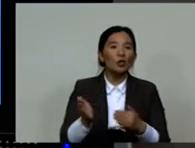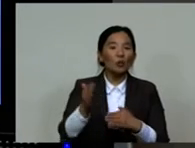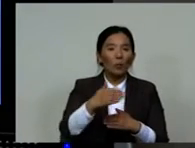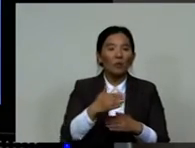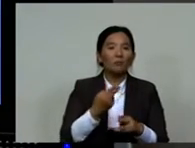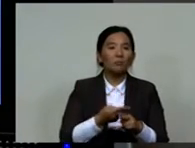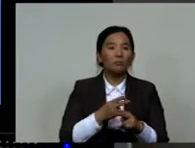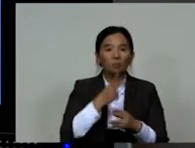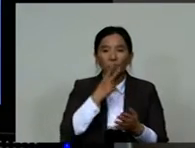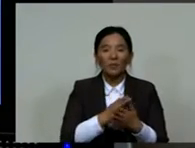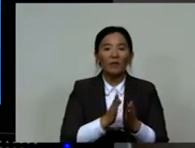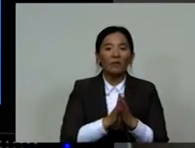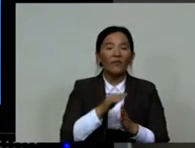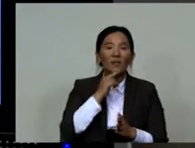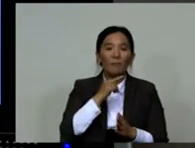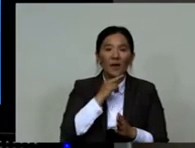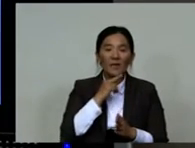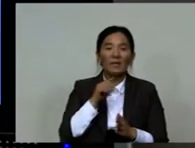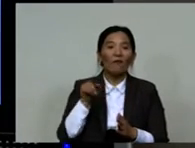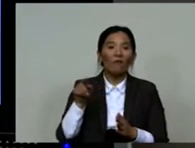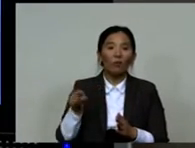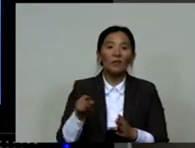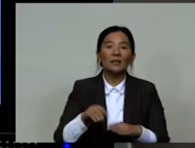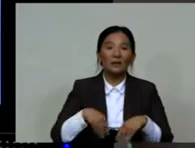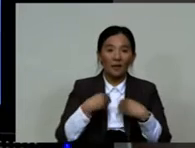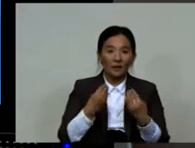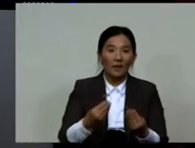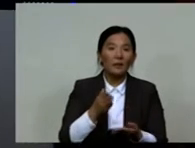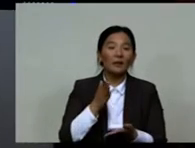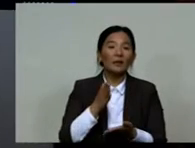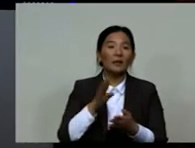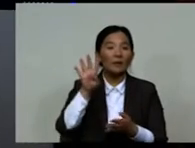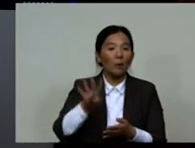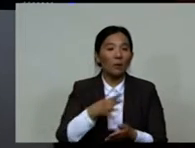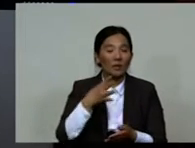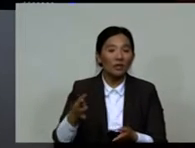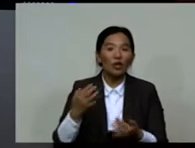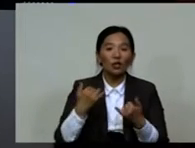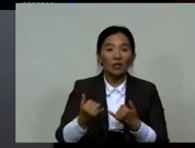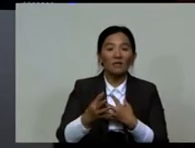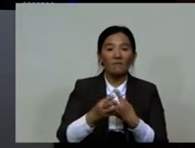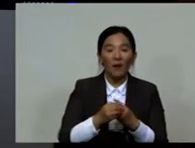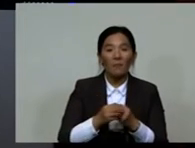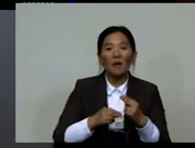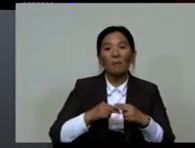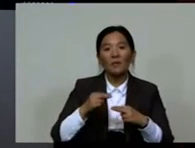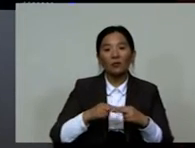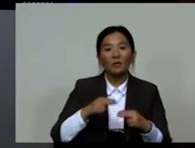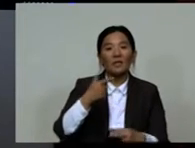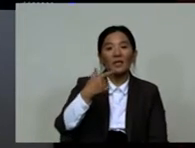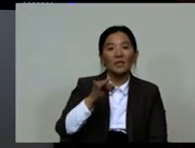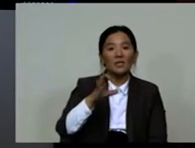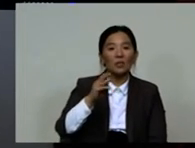прямоугольников. Обратите внимание, вот дана таблица. Мы сейчас с вами построим